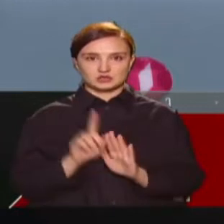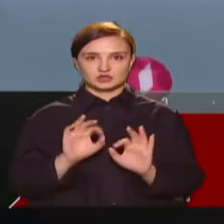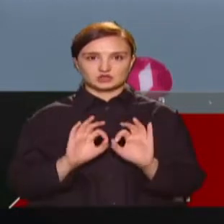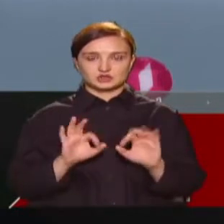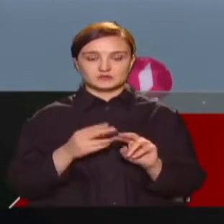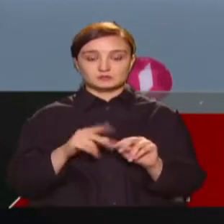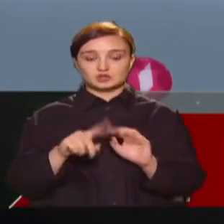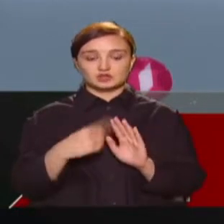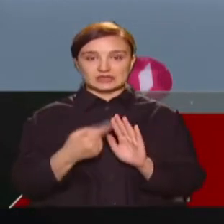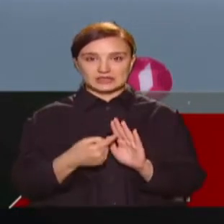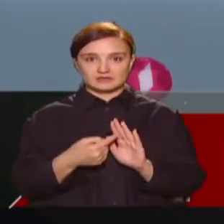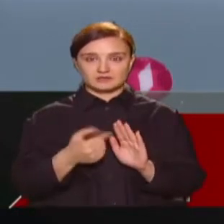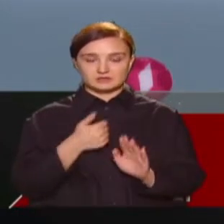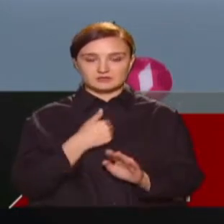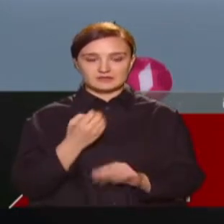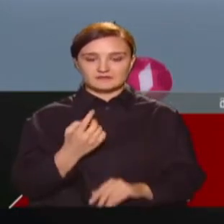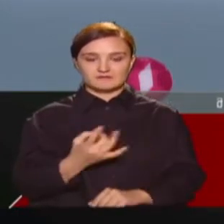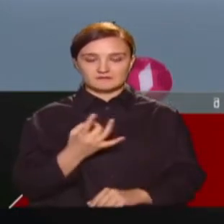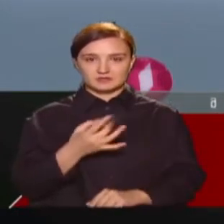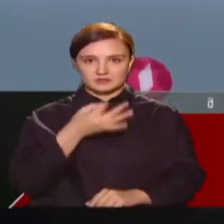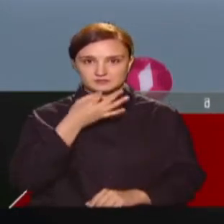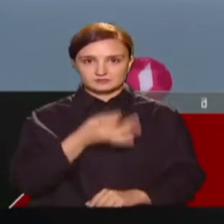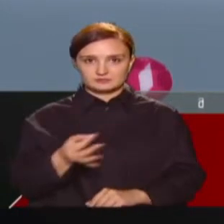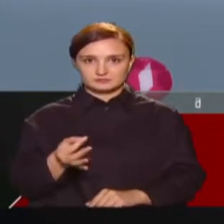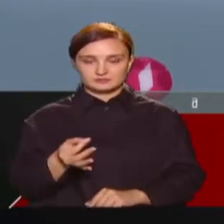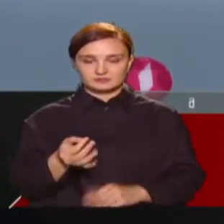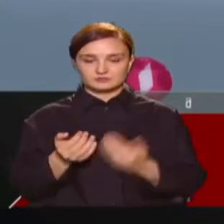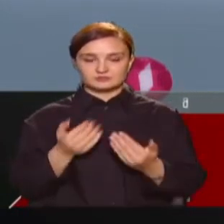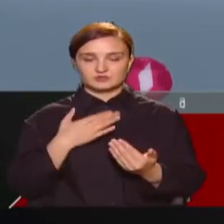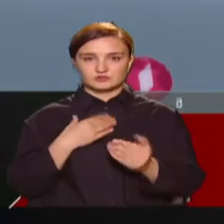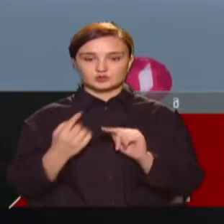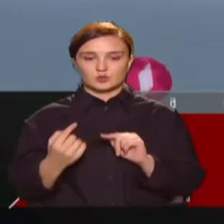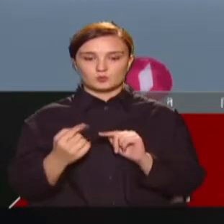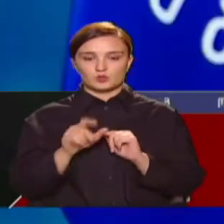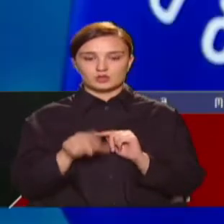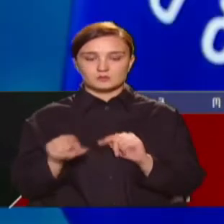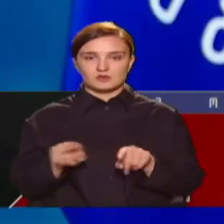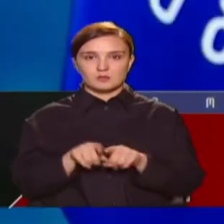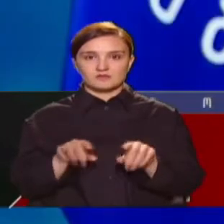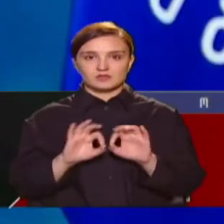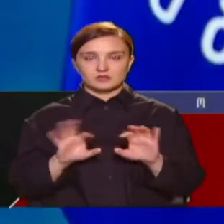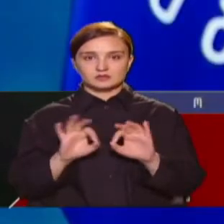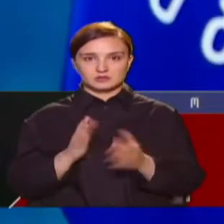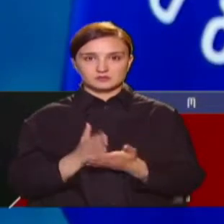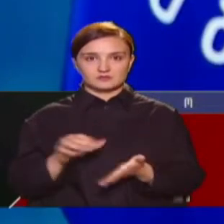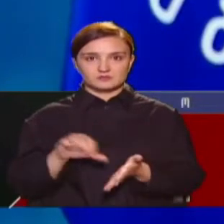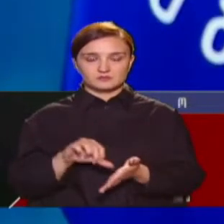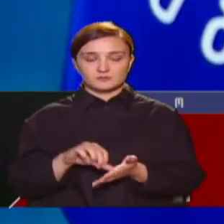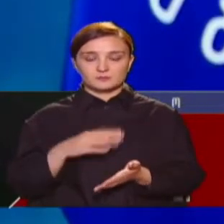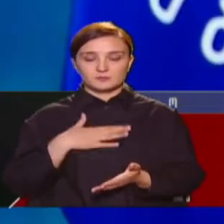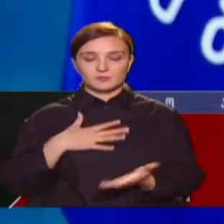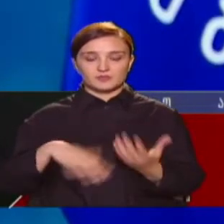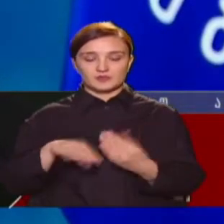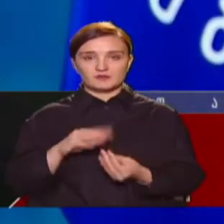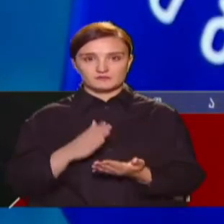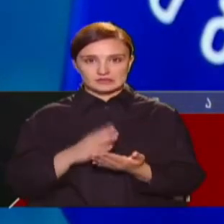ამ შეკითხვას. მე კიდევ ერთხელ შევახსენებ მაგ ჩვენს ოპონენტებს, ვინც ასეთი განცხადებებით გამოირჩევიან, რომ ჩვენ ვართ